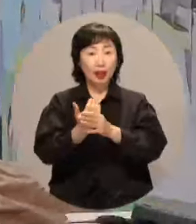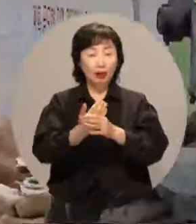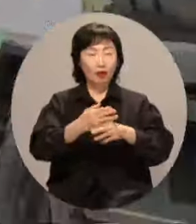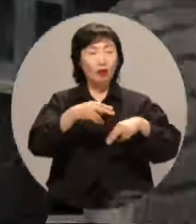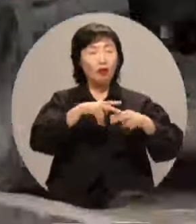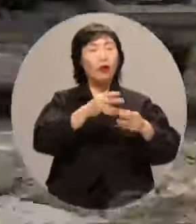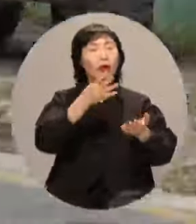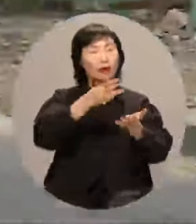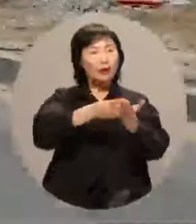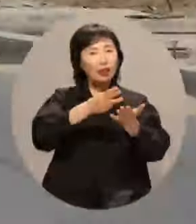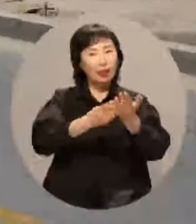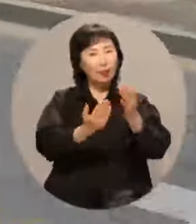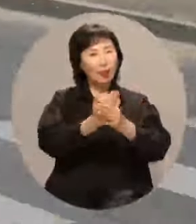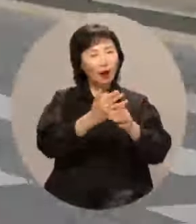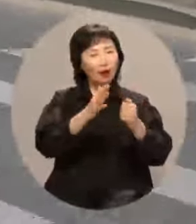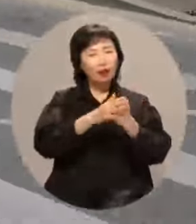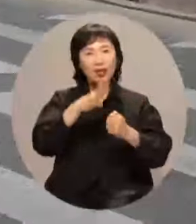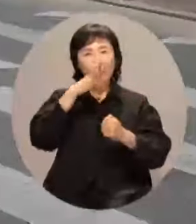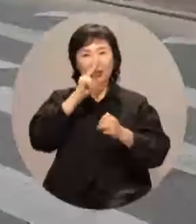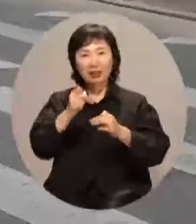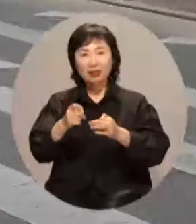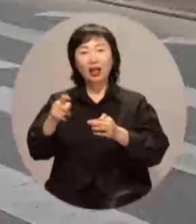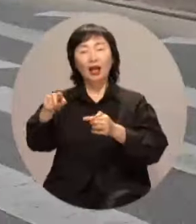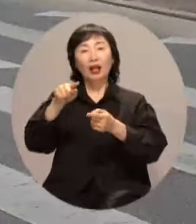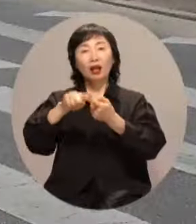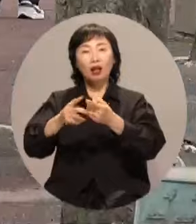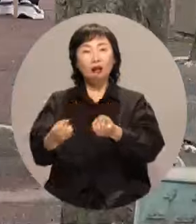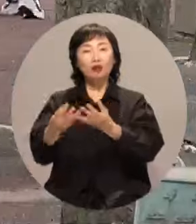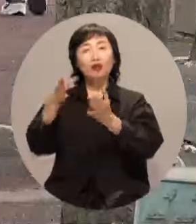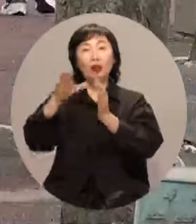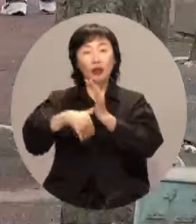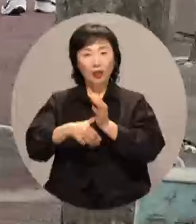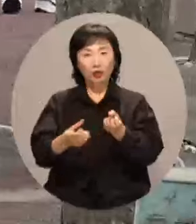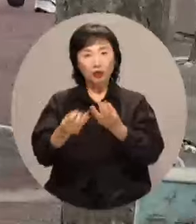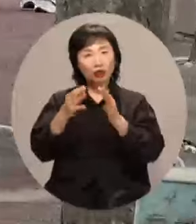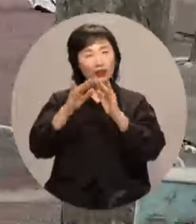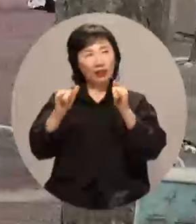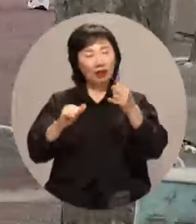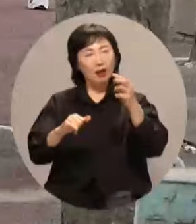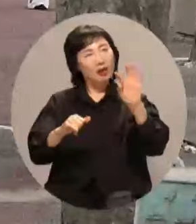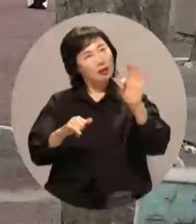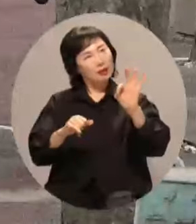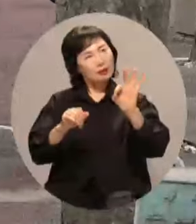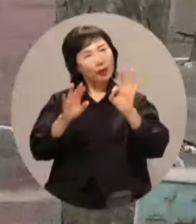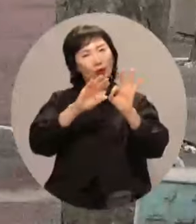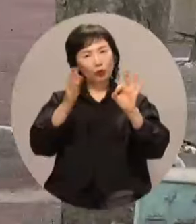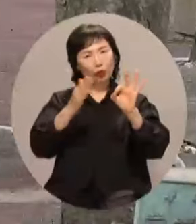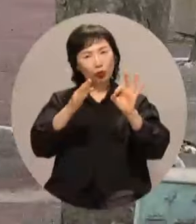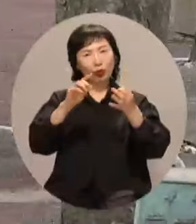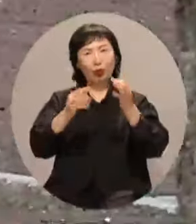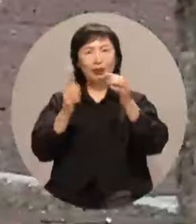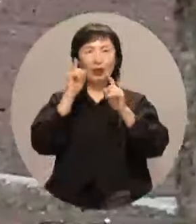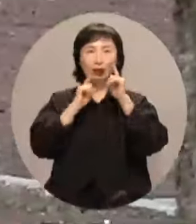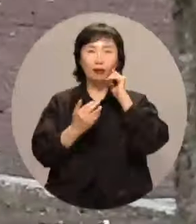지난 2022년 익산 보석축제에서도 축제 참가자 10여 명이 다치는 등 사고가 잇따라